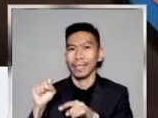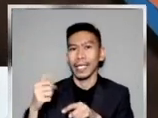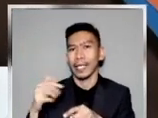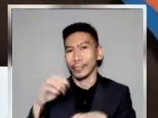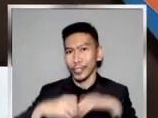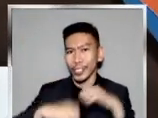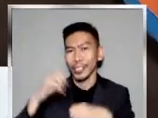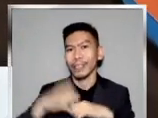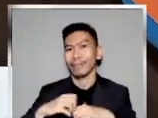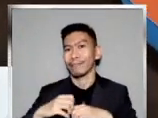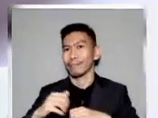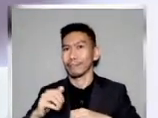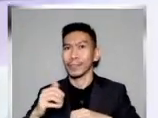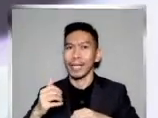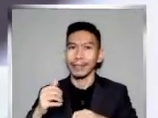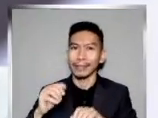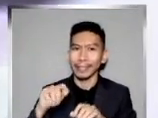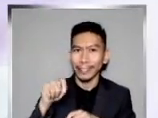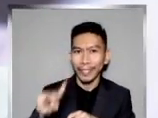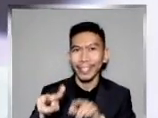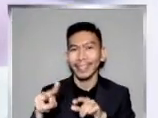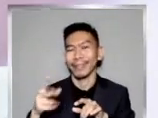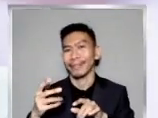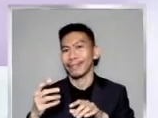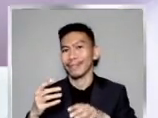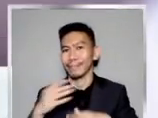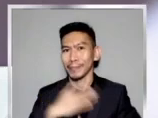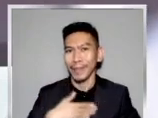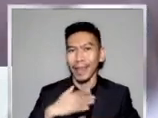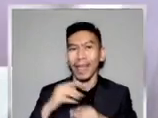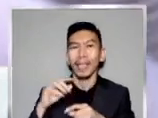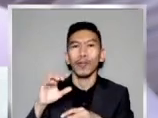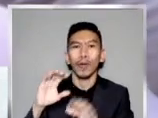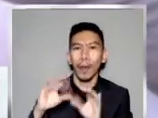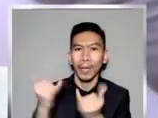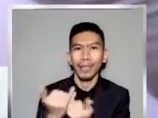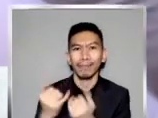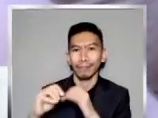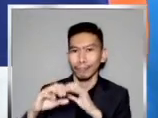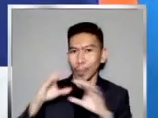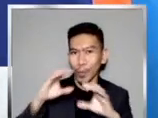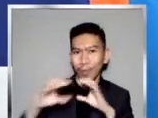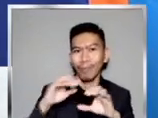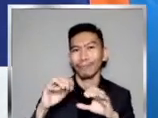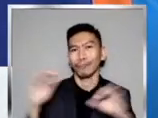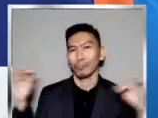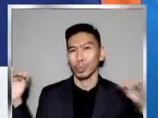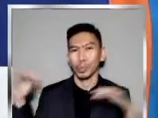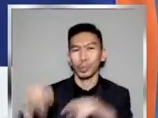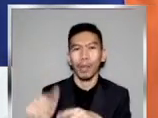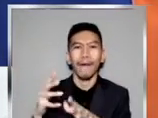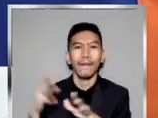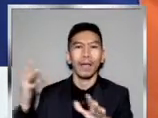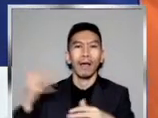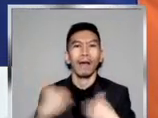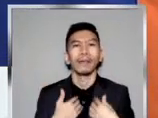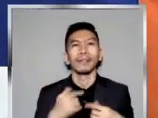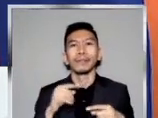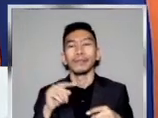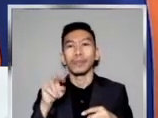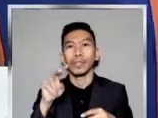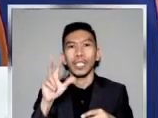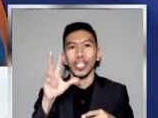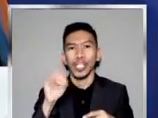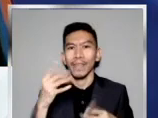at Corporate Communication. Umabot sa 230 ang naturukan ng Moderna vaccine, kasama sa binakunahan ang